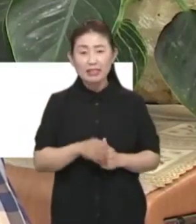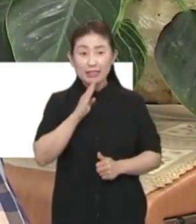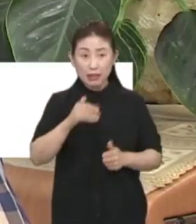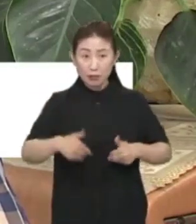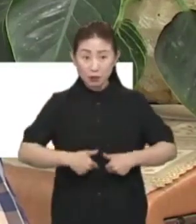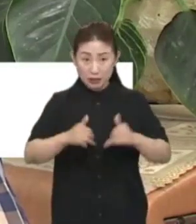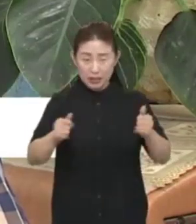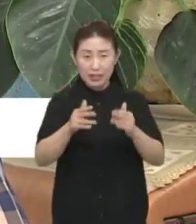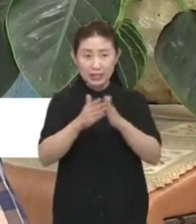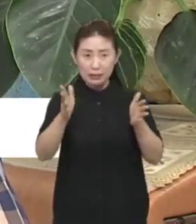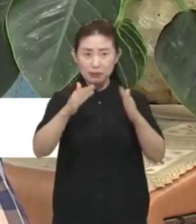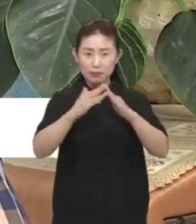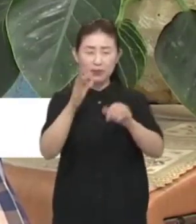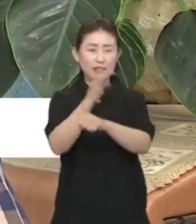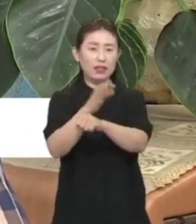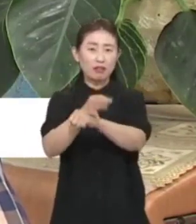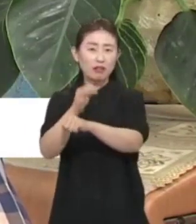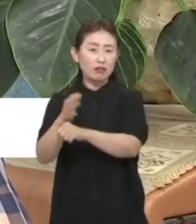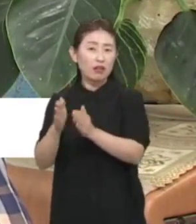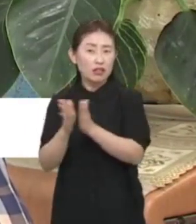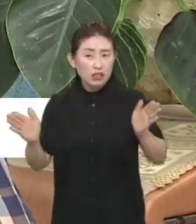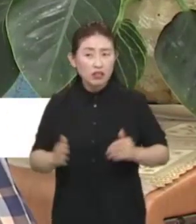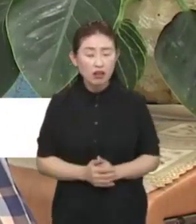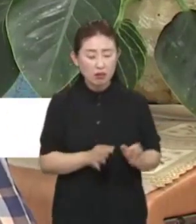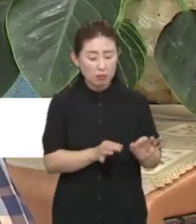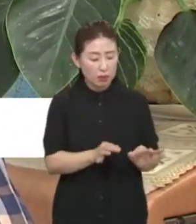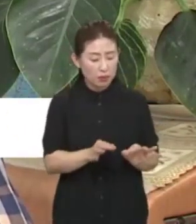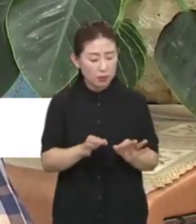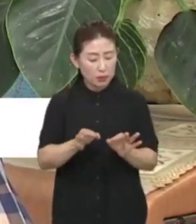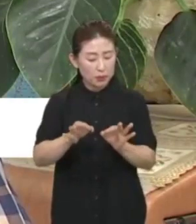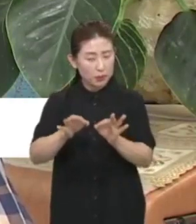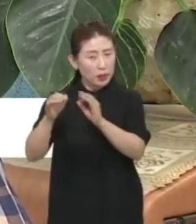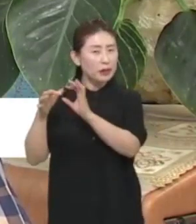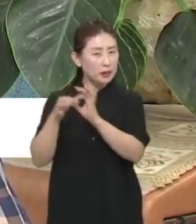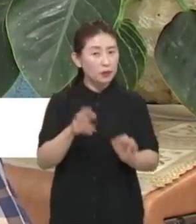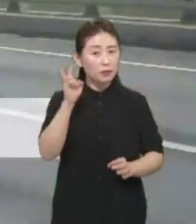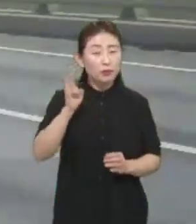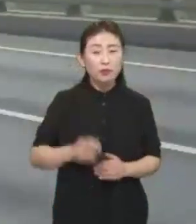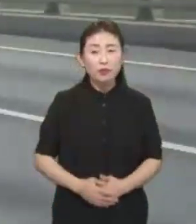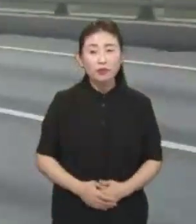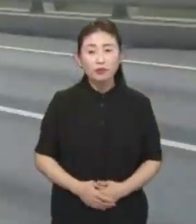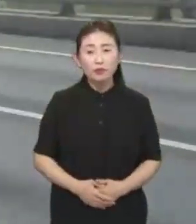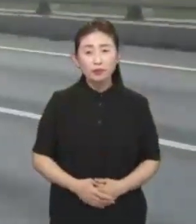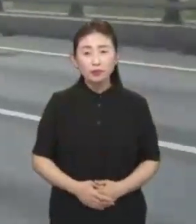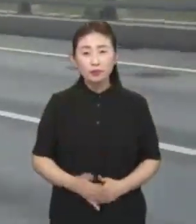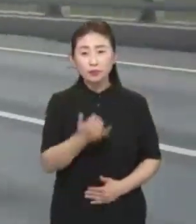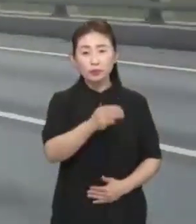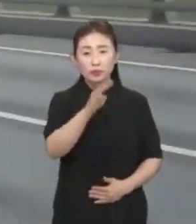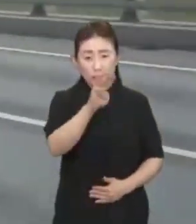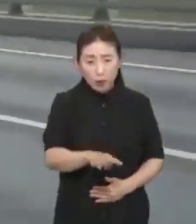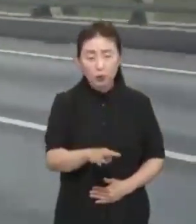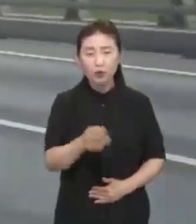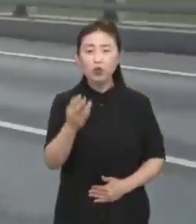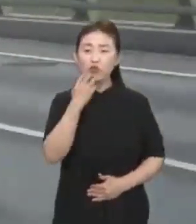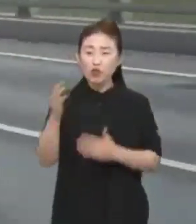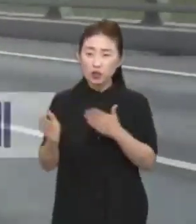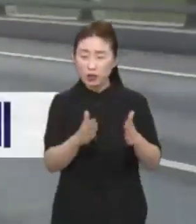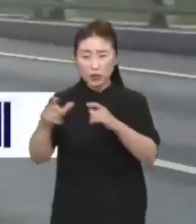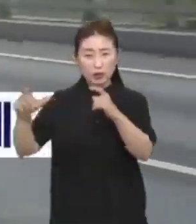되고 있는 현상인데 이러한 현상은 당분간 좀 지속되지 않겠는가 이렇게 보고 있습니다. 세종시와 함께 서울, 경기